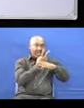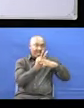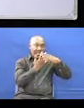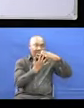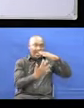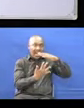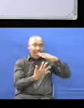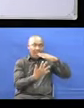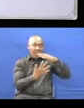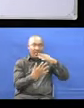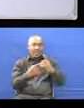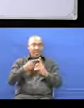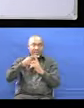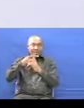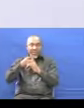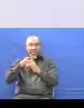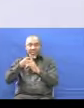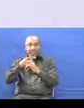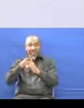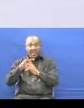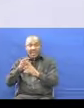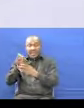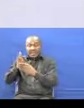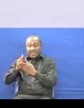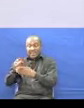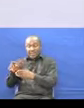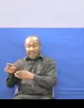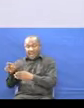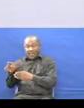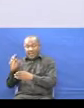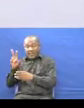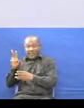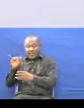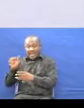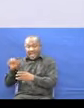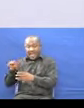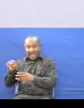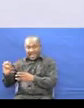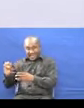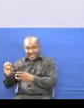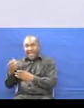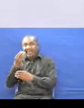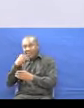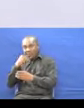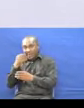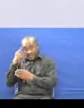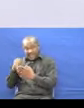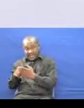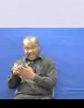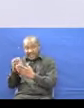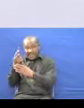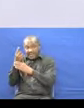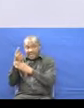2/5. Tujumlishe na sehemu ambayo Viane amekula. Viane amekula sehemu gani ya mkate